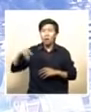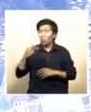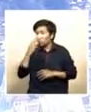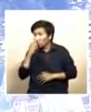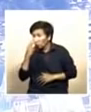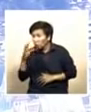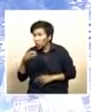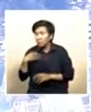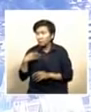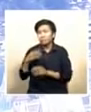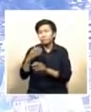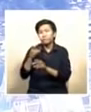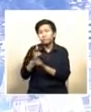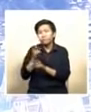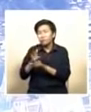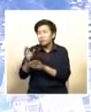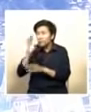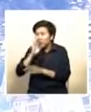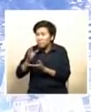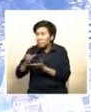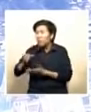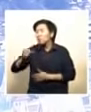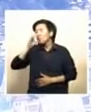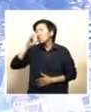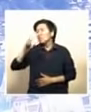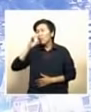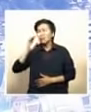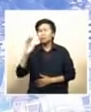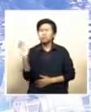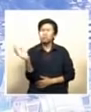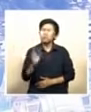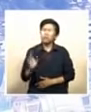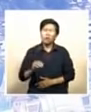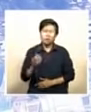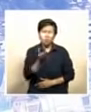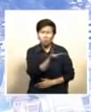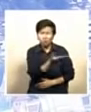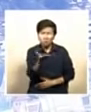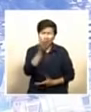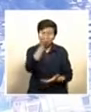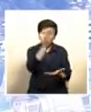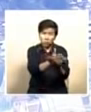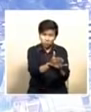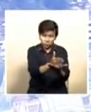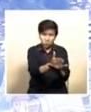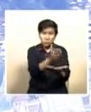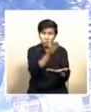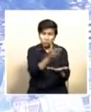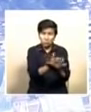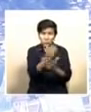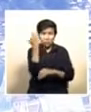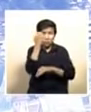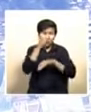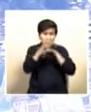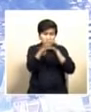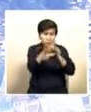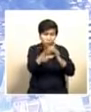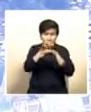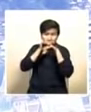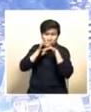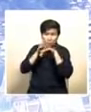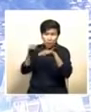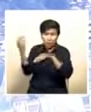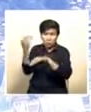ควิดของรัฐบาลว่าตามแม่น้ำลำคลองโดยเฉพาะแม่น้ำเจ้าพระยายังมีการแข่งเรือเ